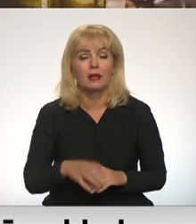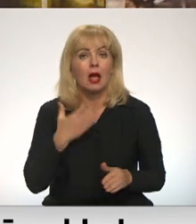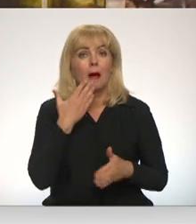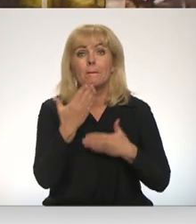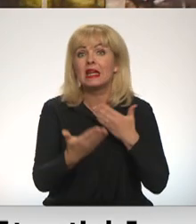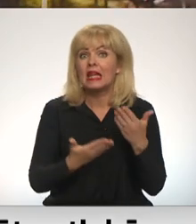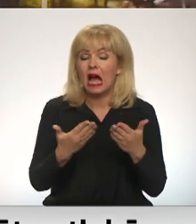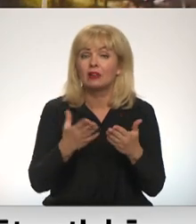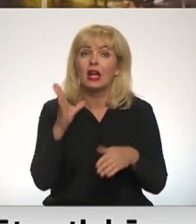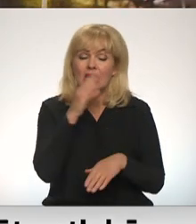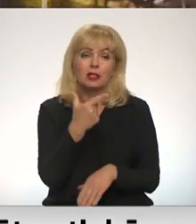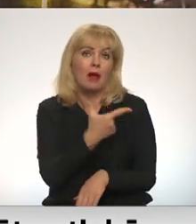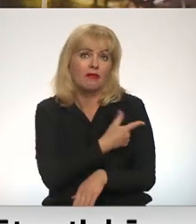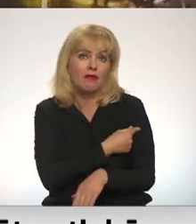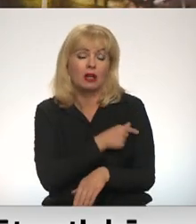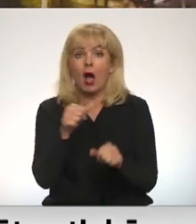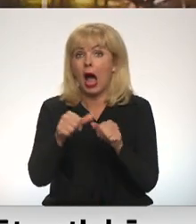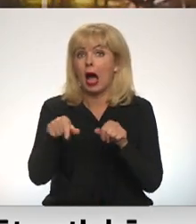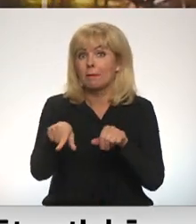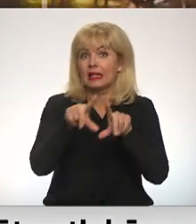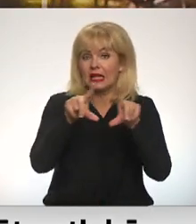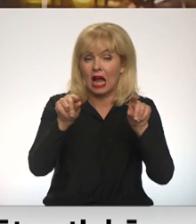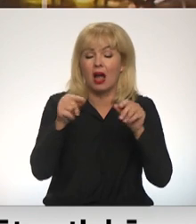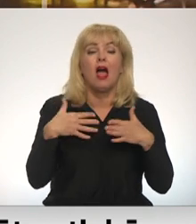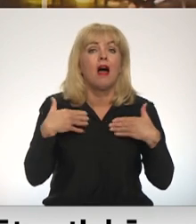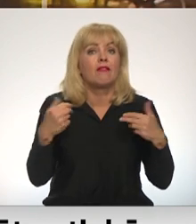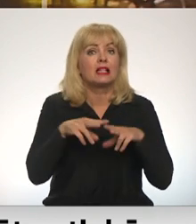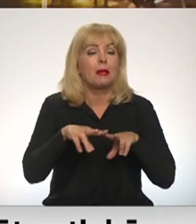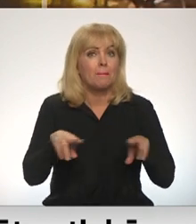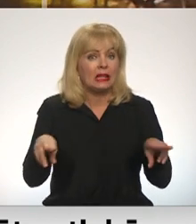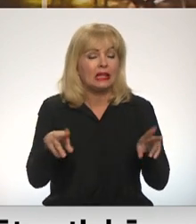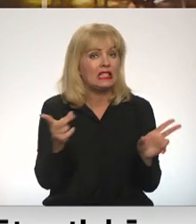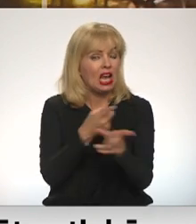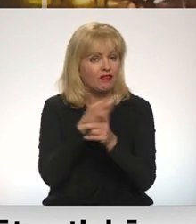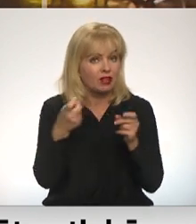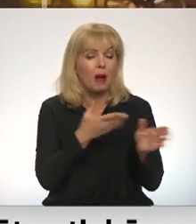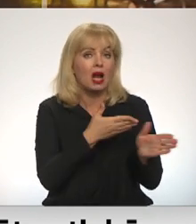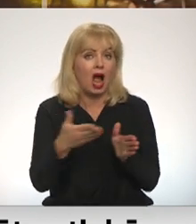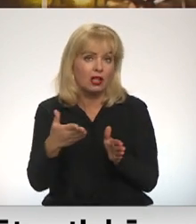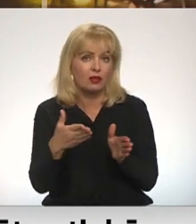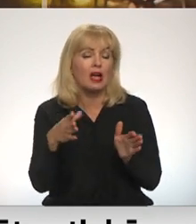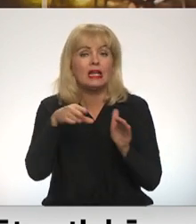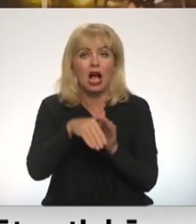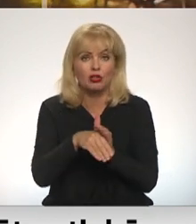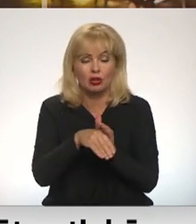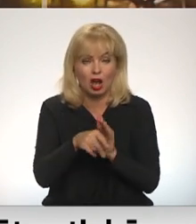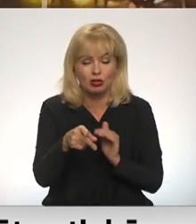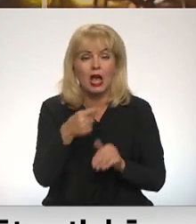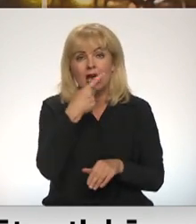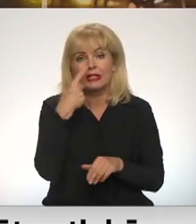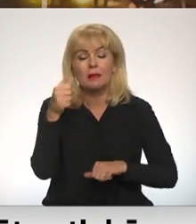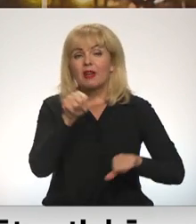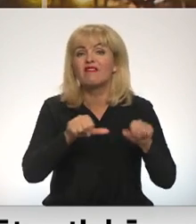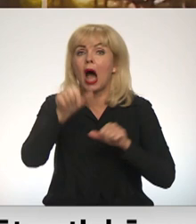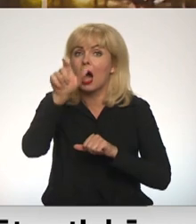Piedāvājot iespēju vakcinēties aptiekās, Veselības ministrija informēja, ka gatavība iesaistīties izteikuši 100